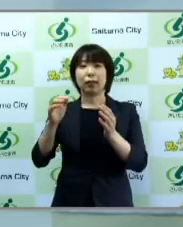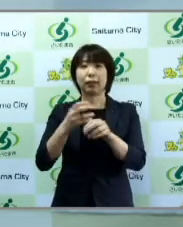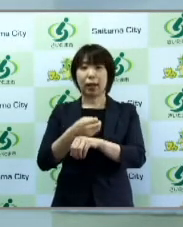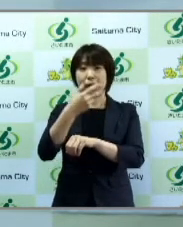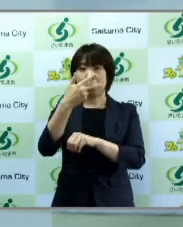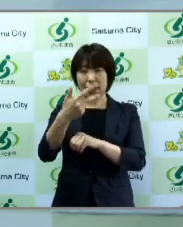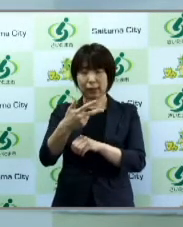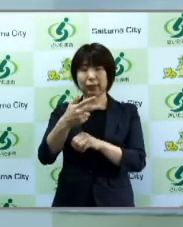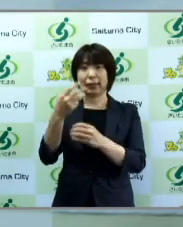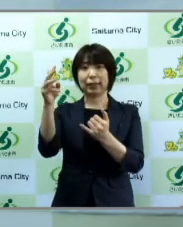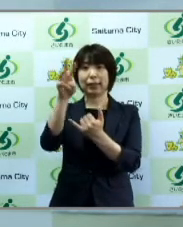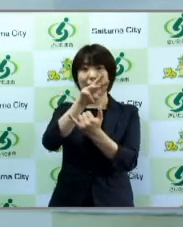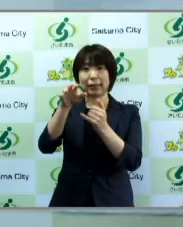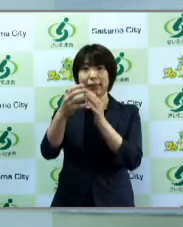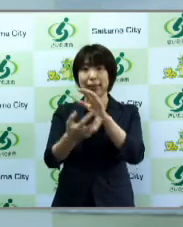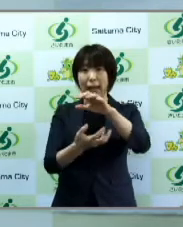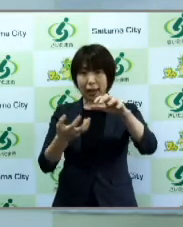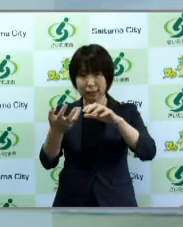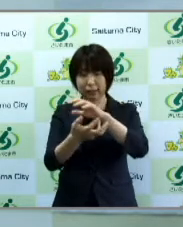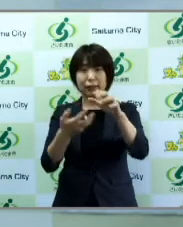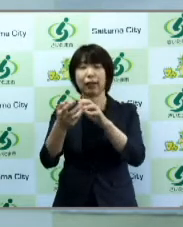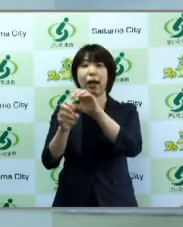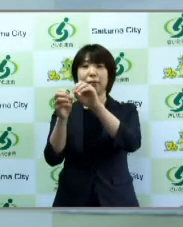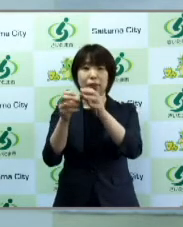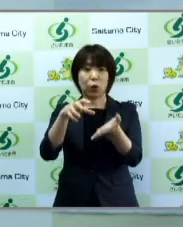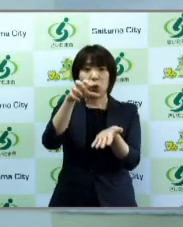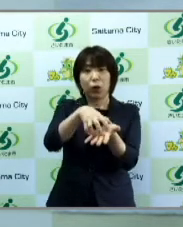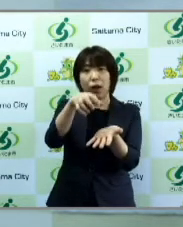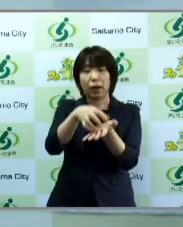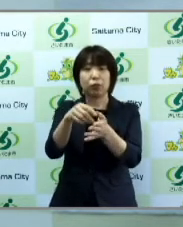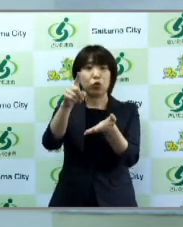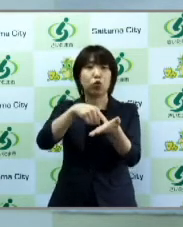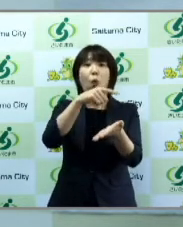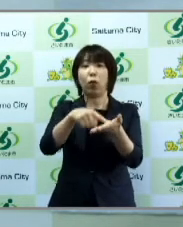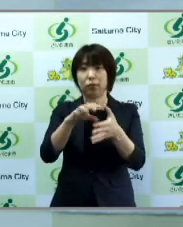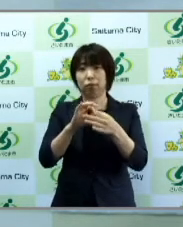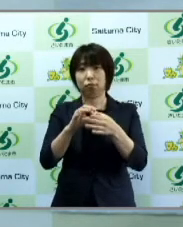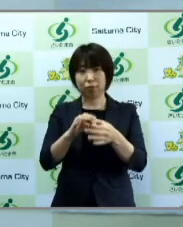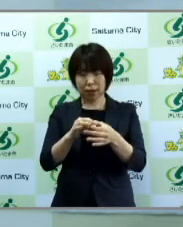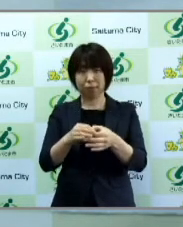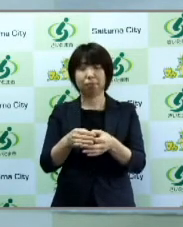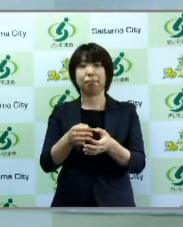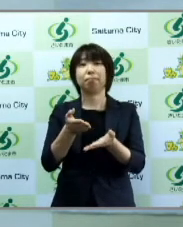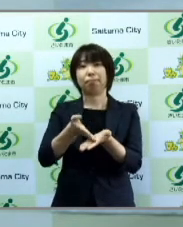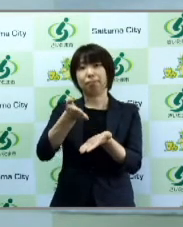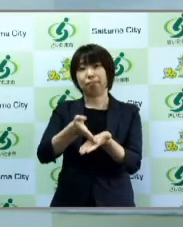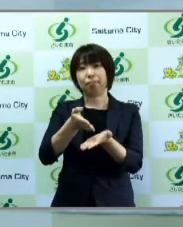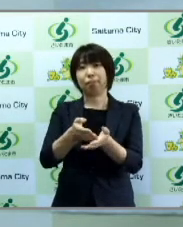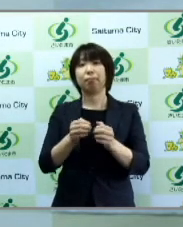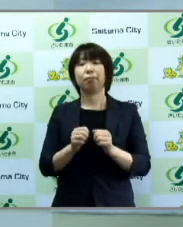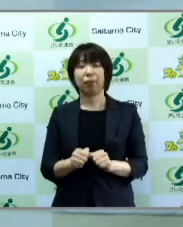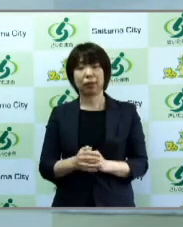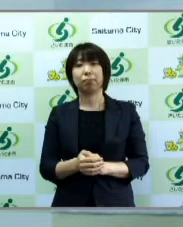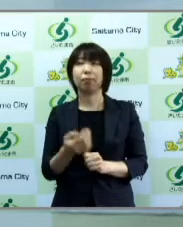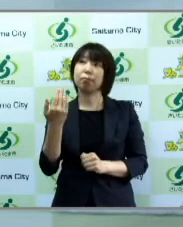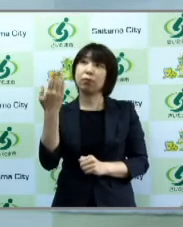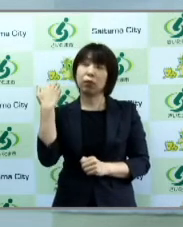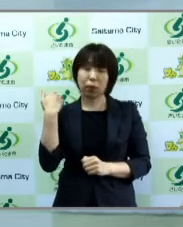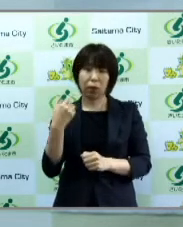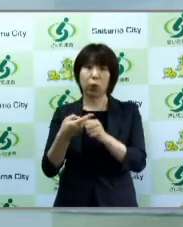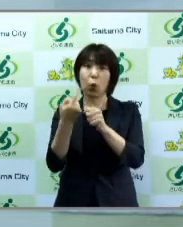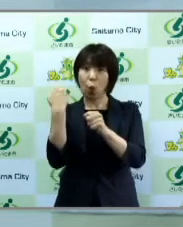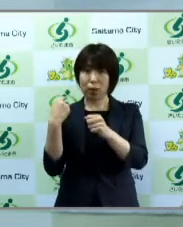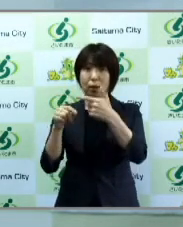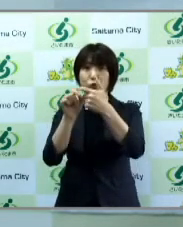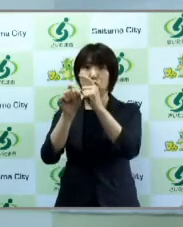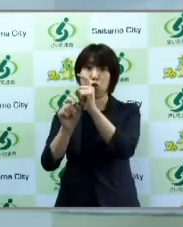物処理の協力に関する協定についてご説明をしたいと思います。昨年10月に発生をいたしました東日